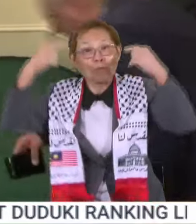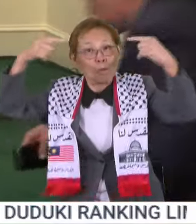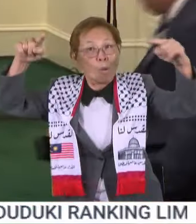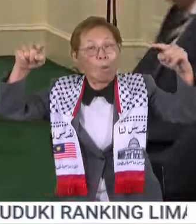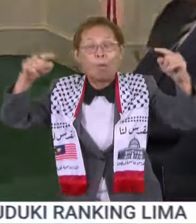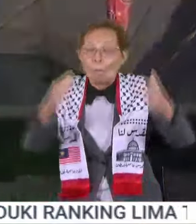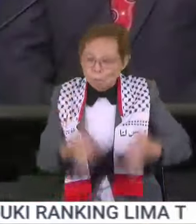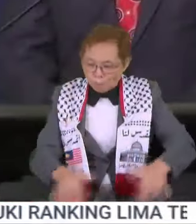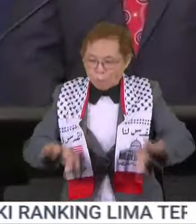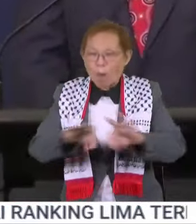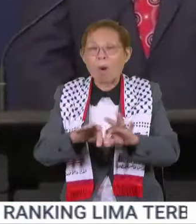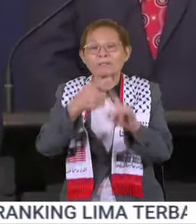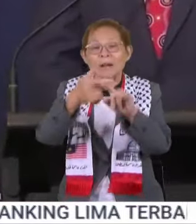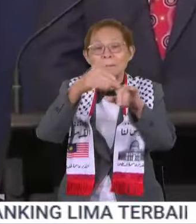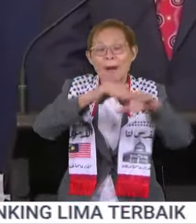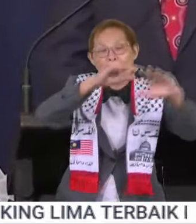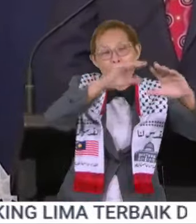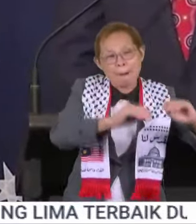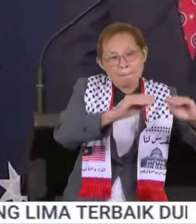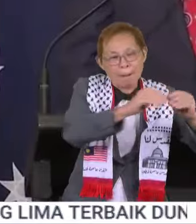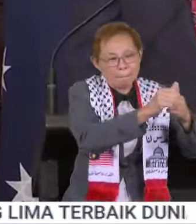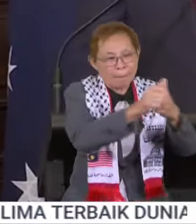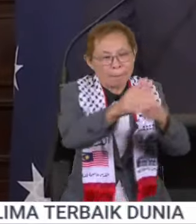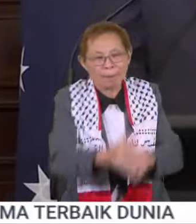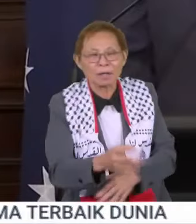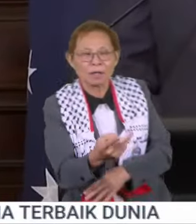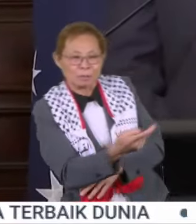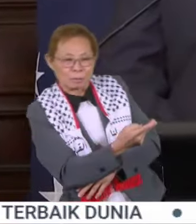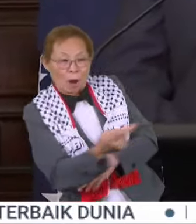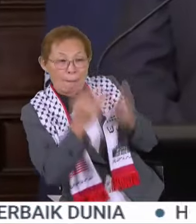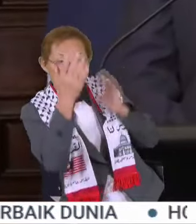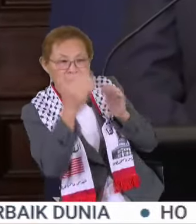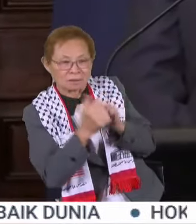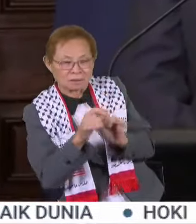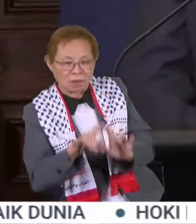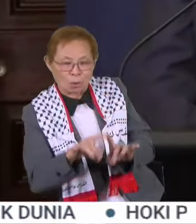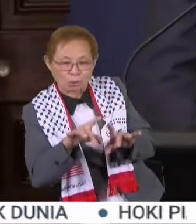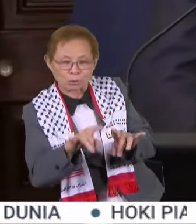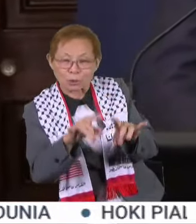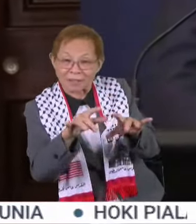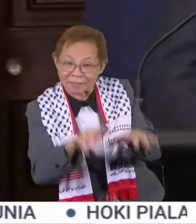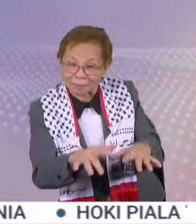yang bermakna daripada mesyuarat pemimpin kedua-dua negara.